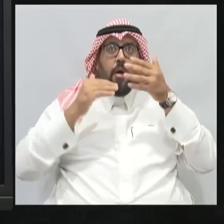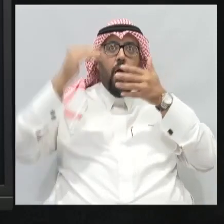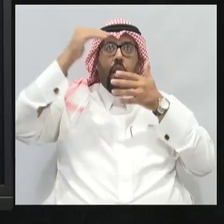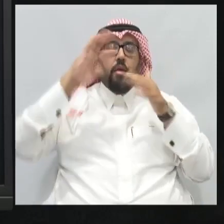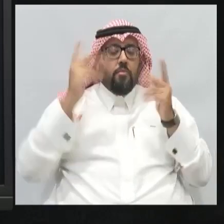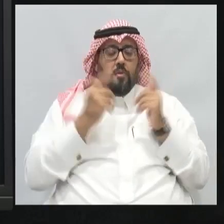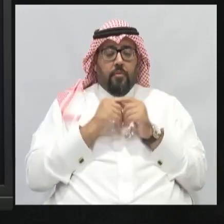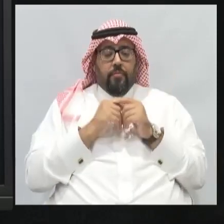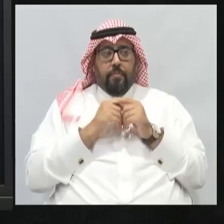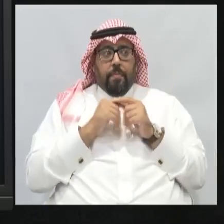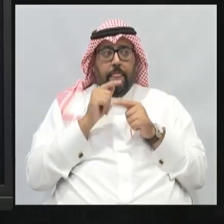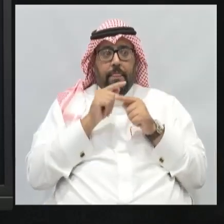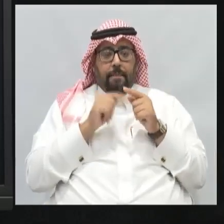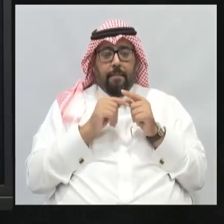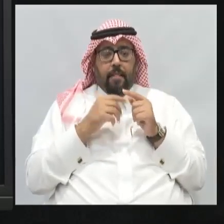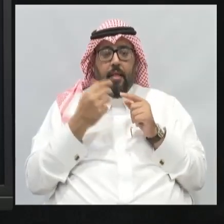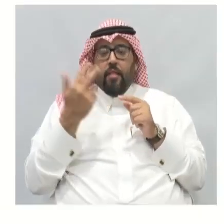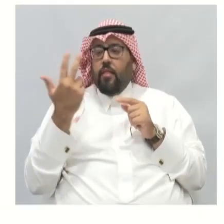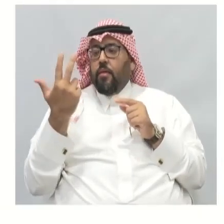العالي احسنتم